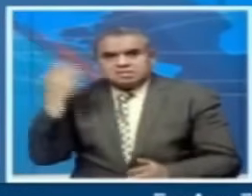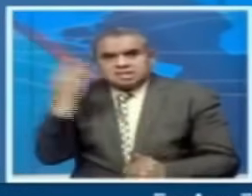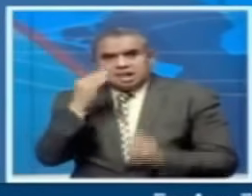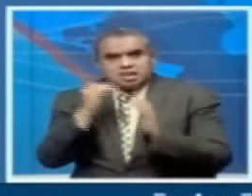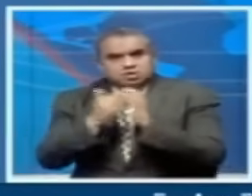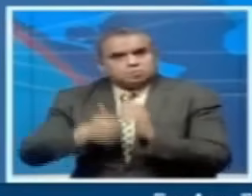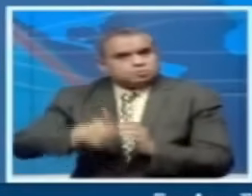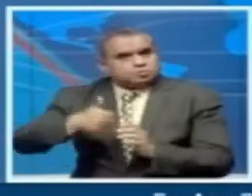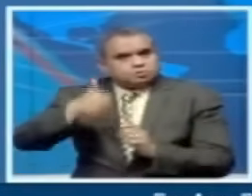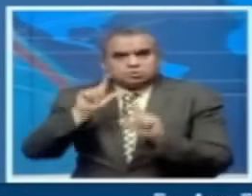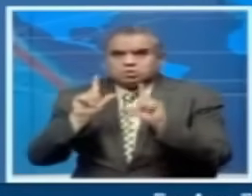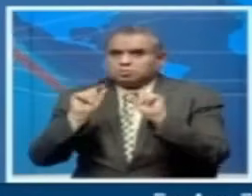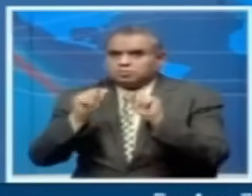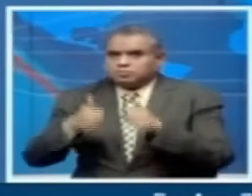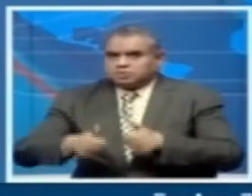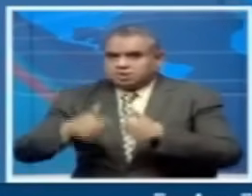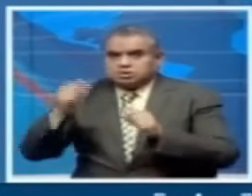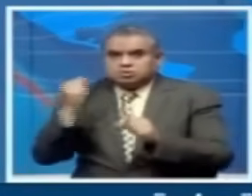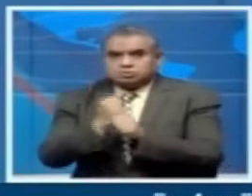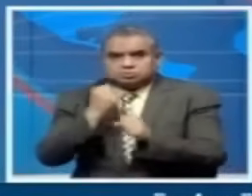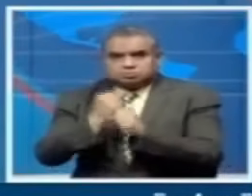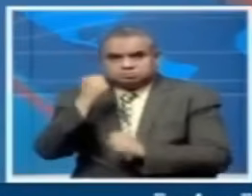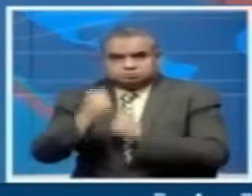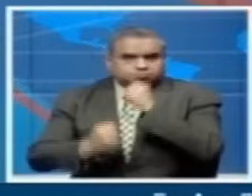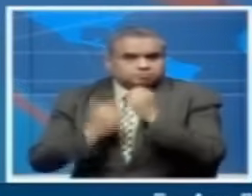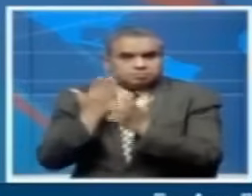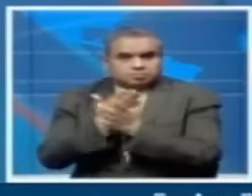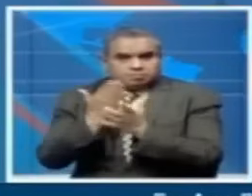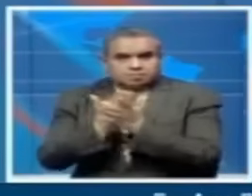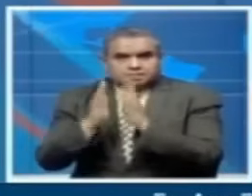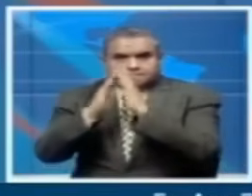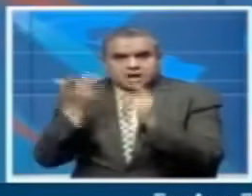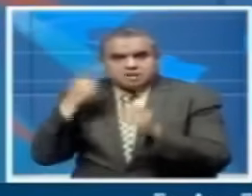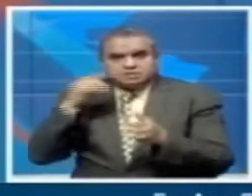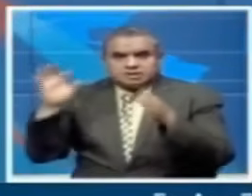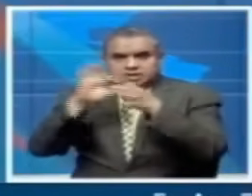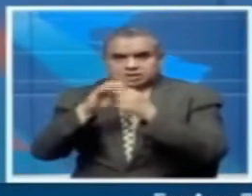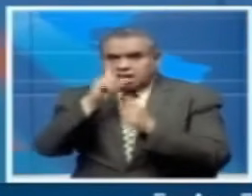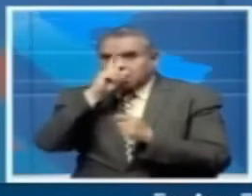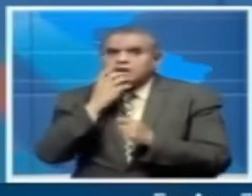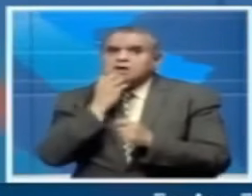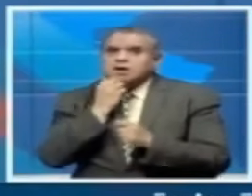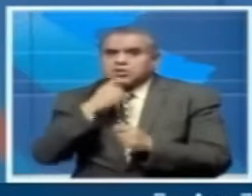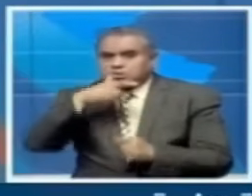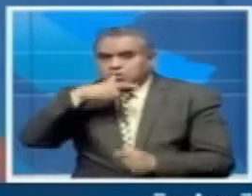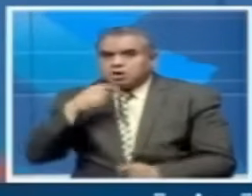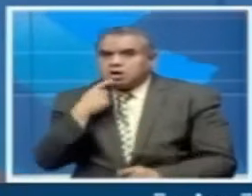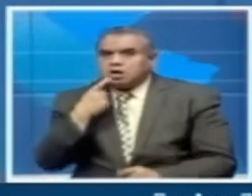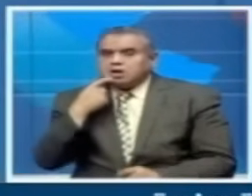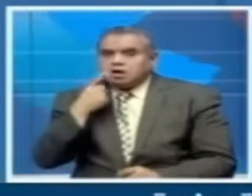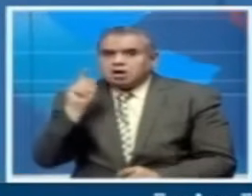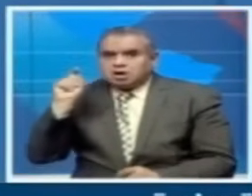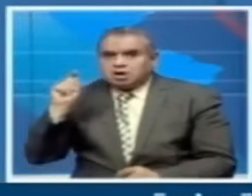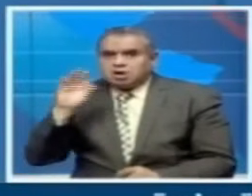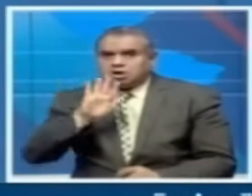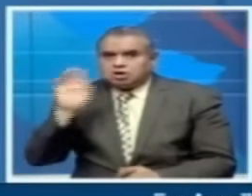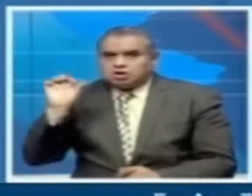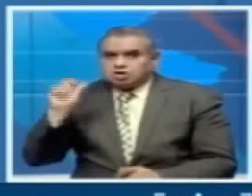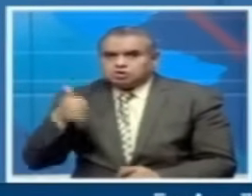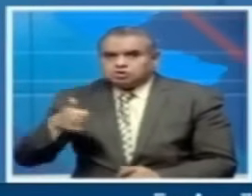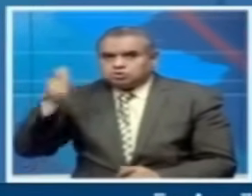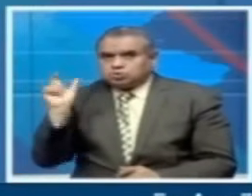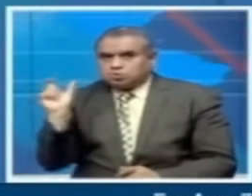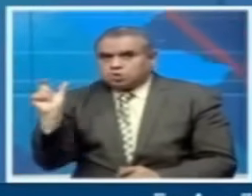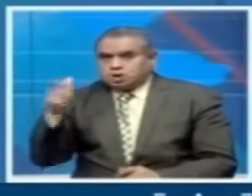الثالث، وهو ما يعود للجهود المكثفة التي تبذلها مصر بالتعاون مع قطر. وقال رشوان في تصريحات له إن هذه